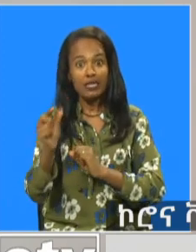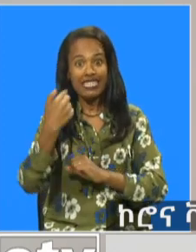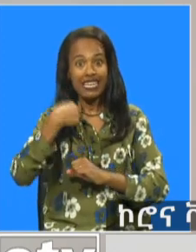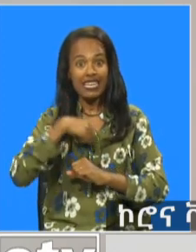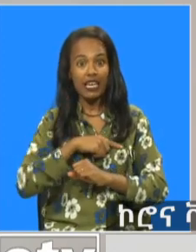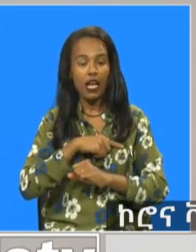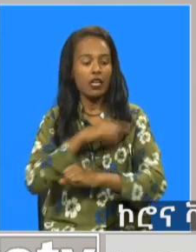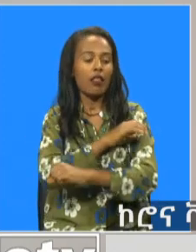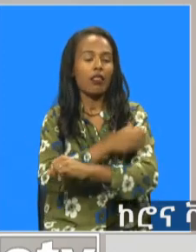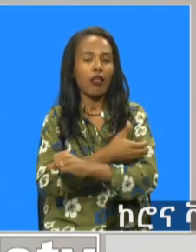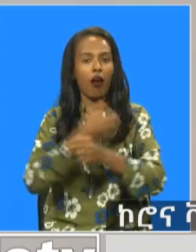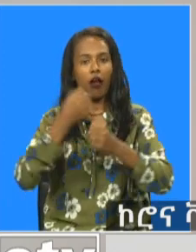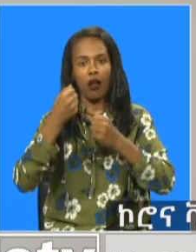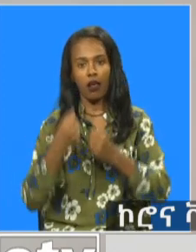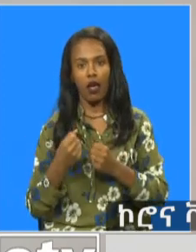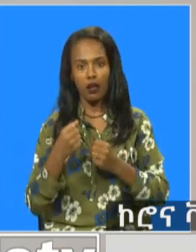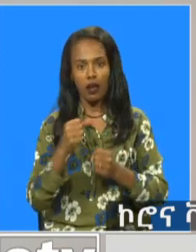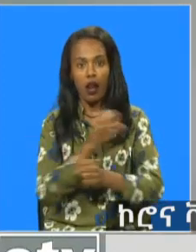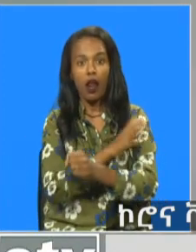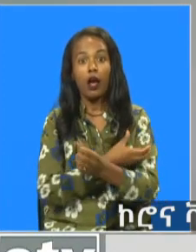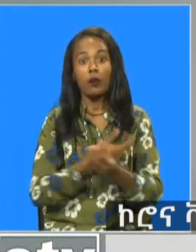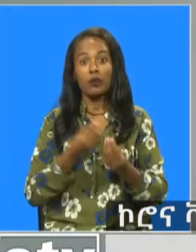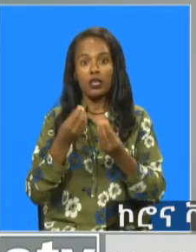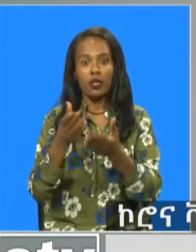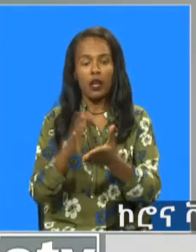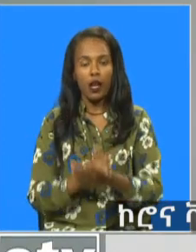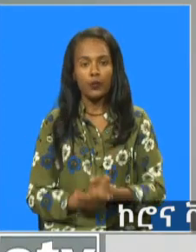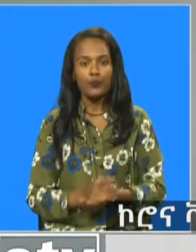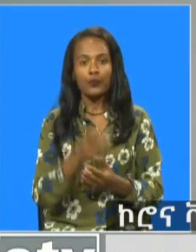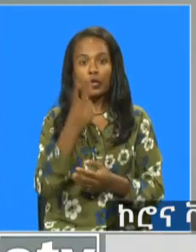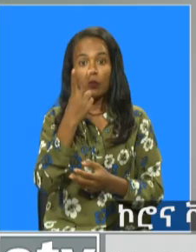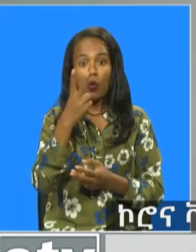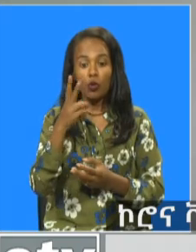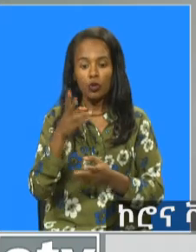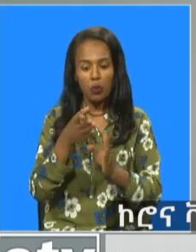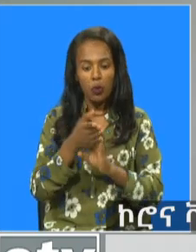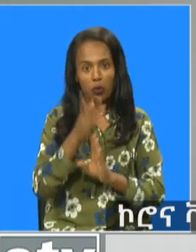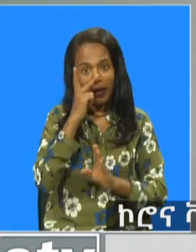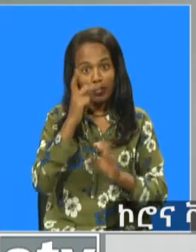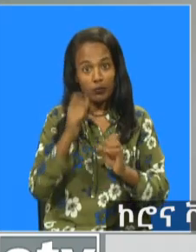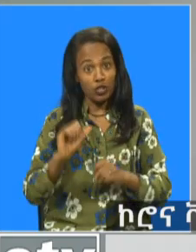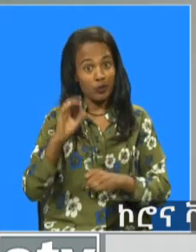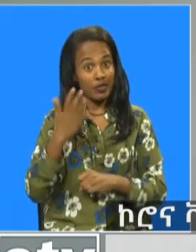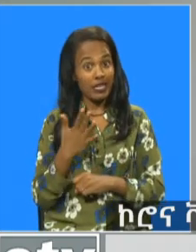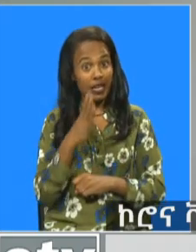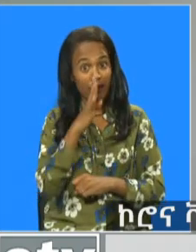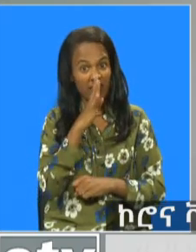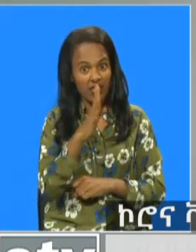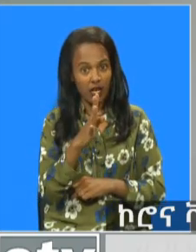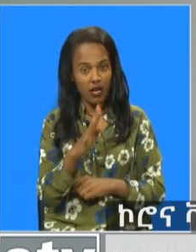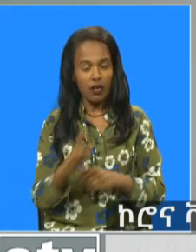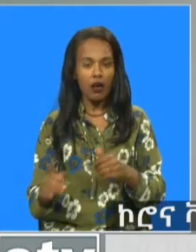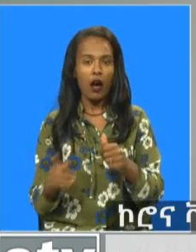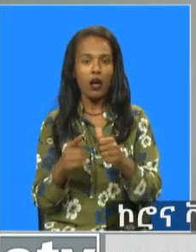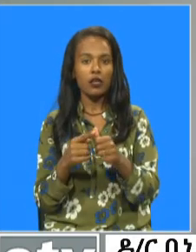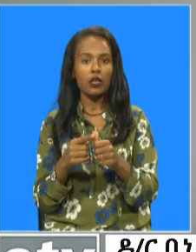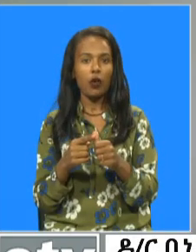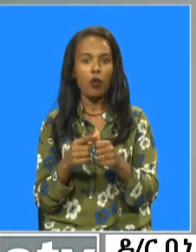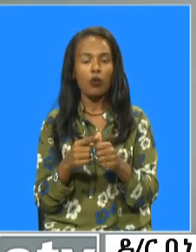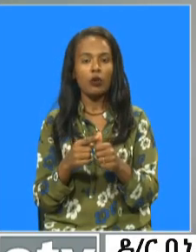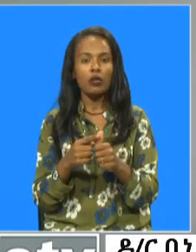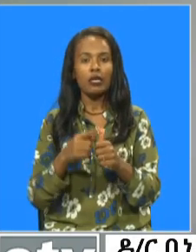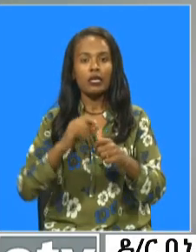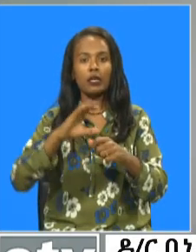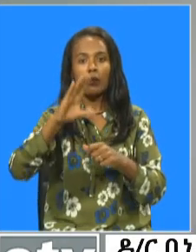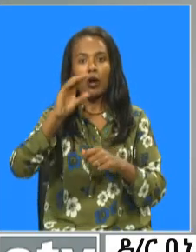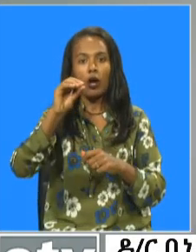እኛን ኢምፓወር ያደርገናል፣ እኛን አቅም ይሰጠናል። በሁለት በኩል ማየት የምንችል ይመስለኛል ፈጠራን። አንደኛው እንግዲህ